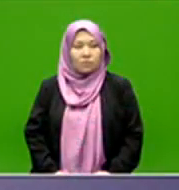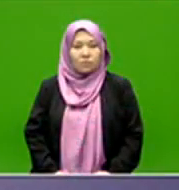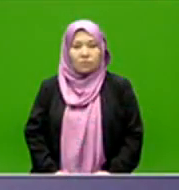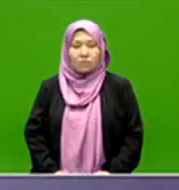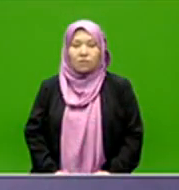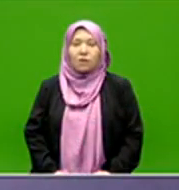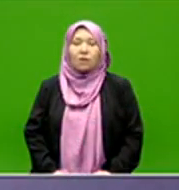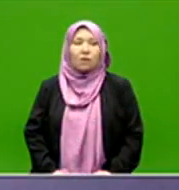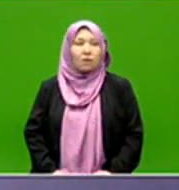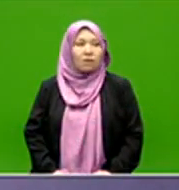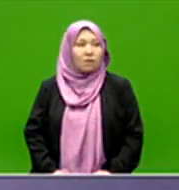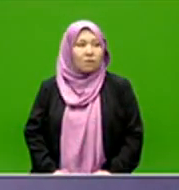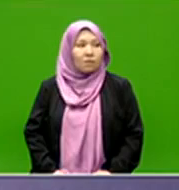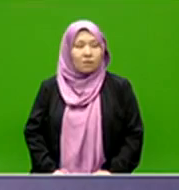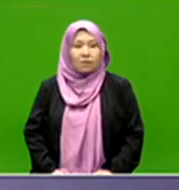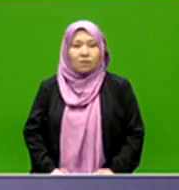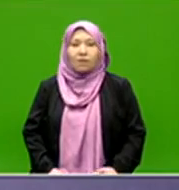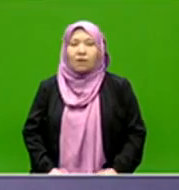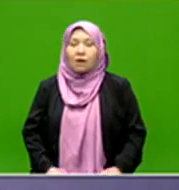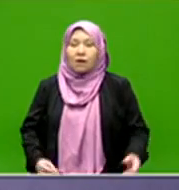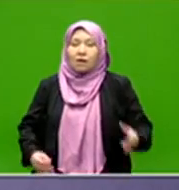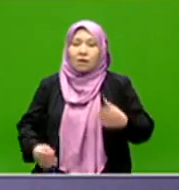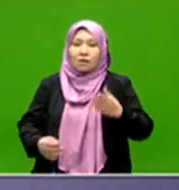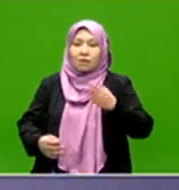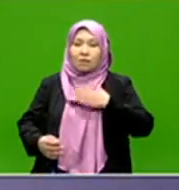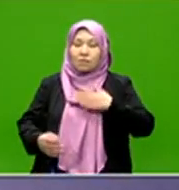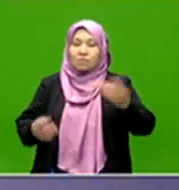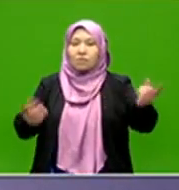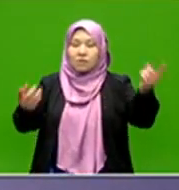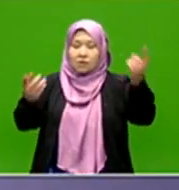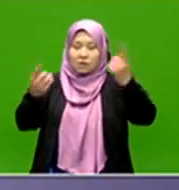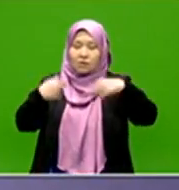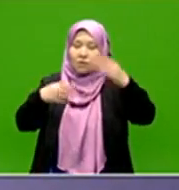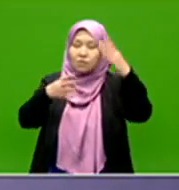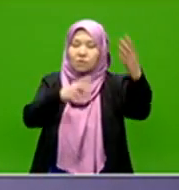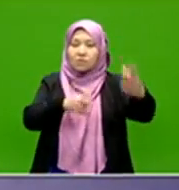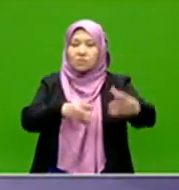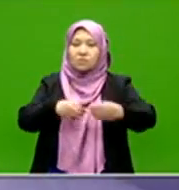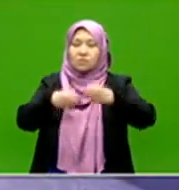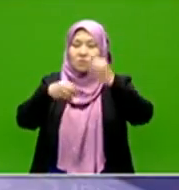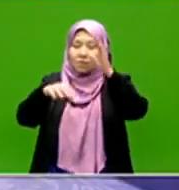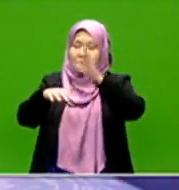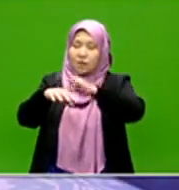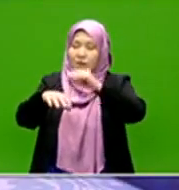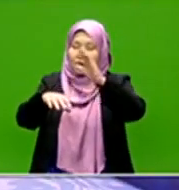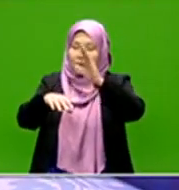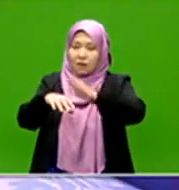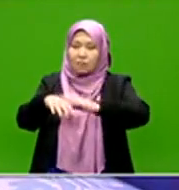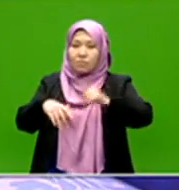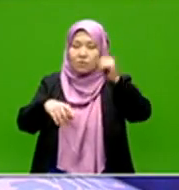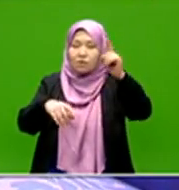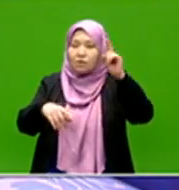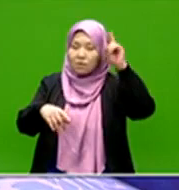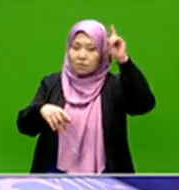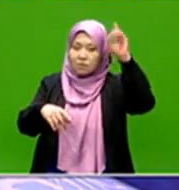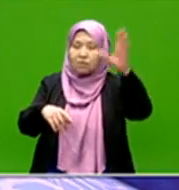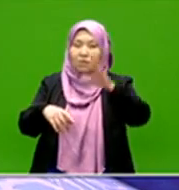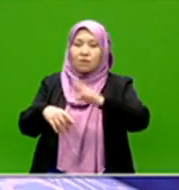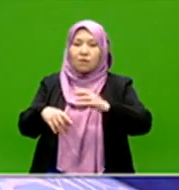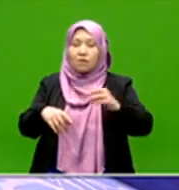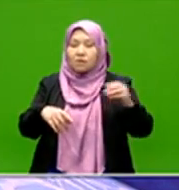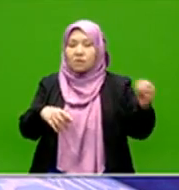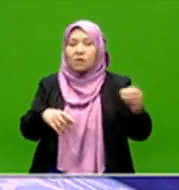لبيك اللهم لبيك لبيك لا شريك لك لبيك إن